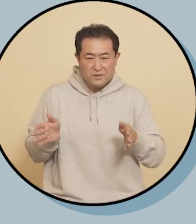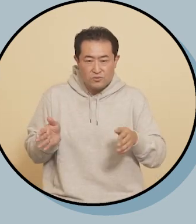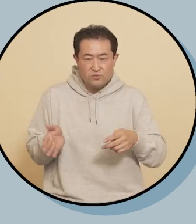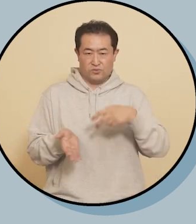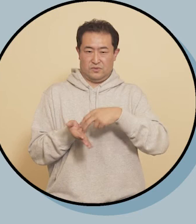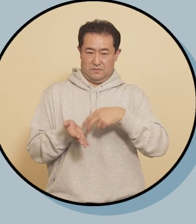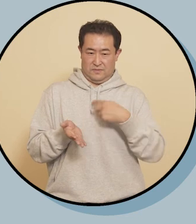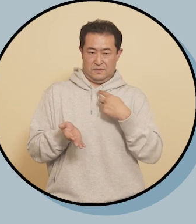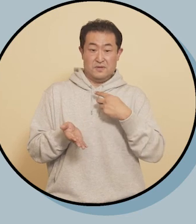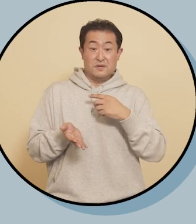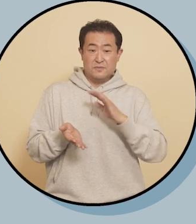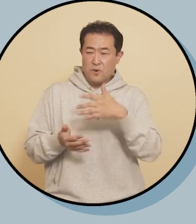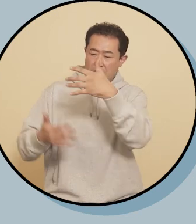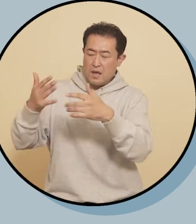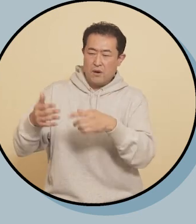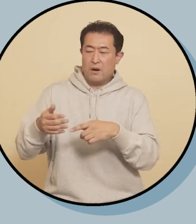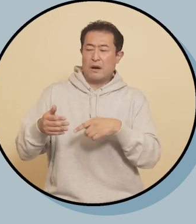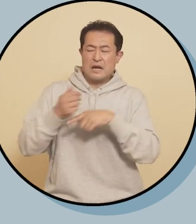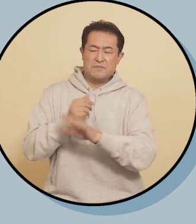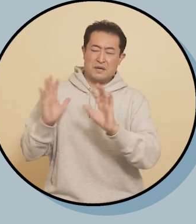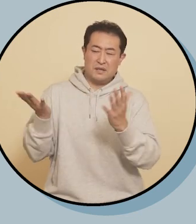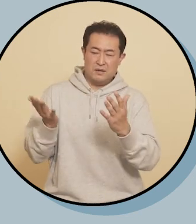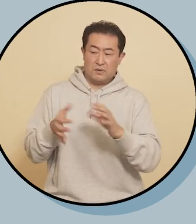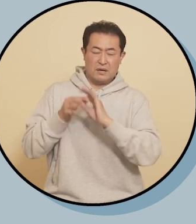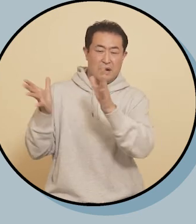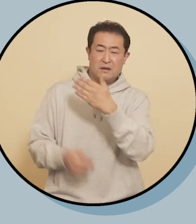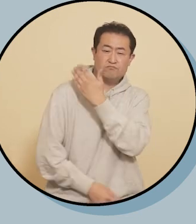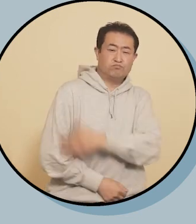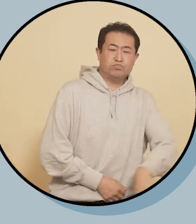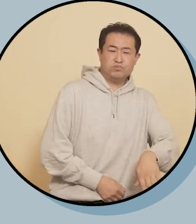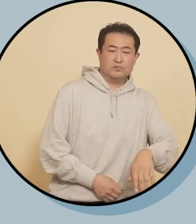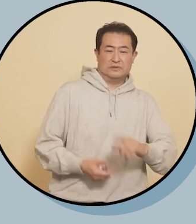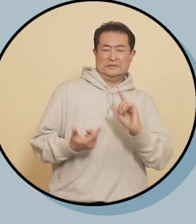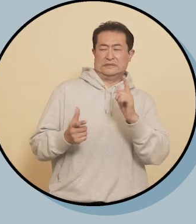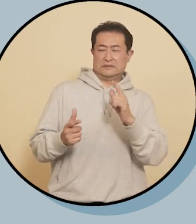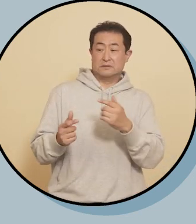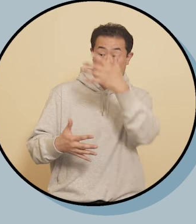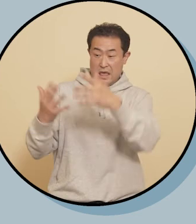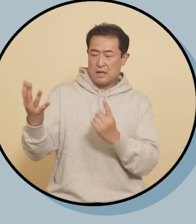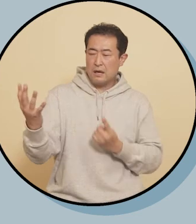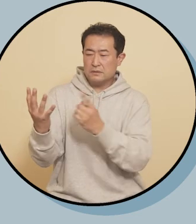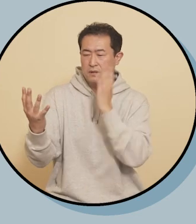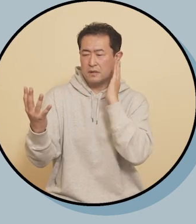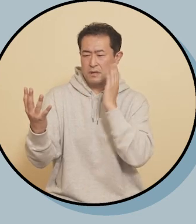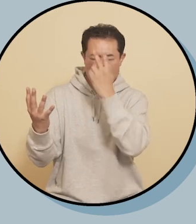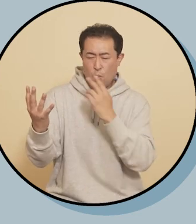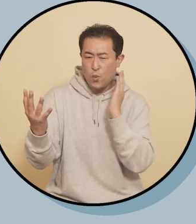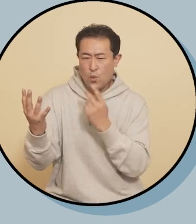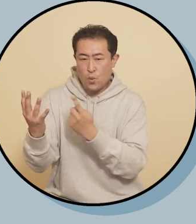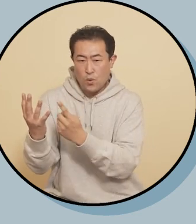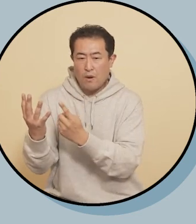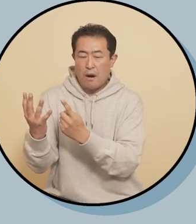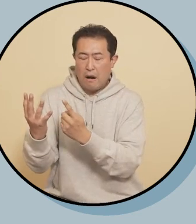けども映画もう全く無意味だと無関係だっていう風にするのではなくてっあの逆に直接キャッチできない存在